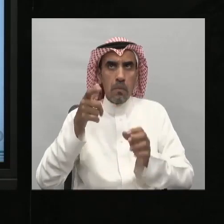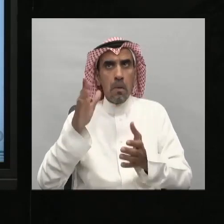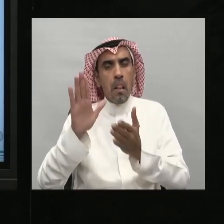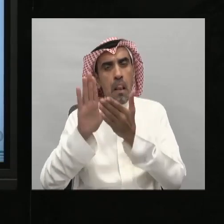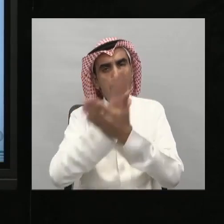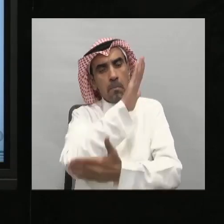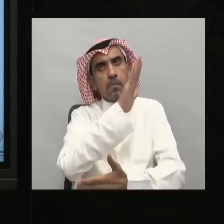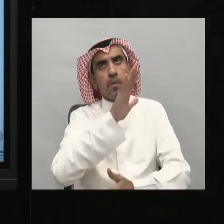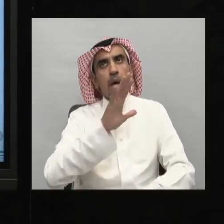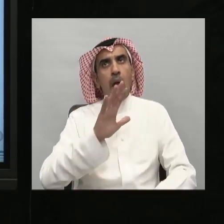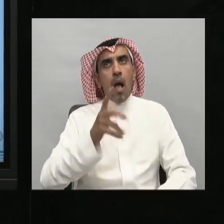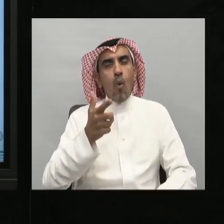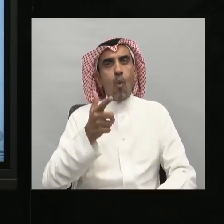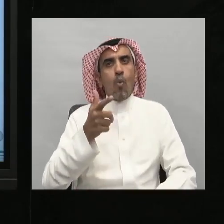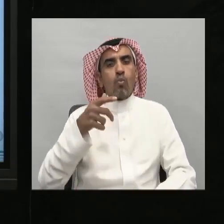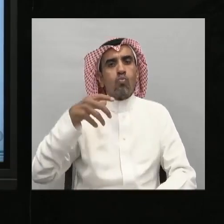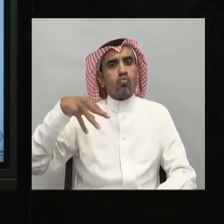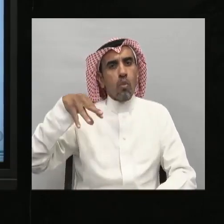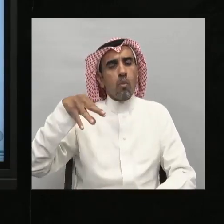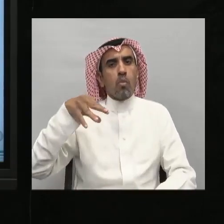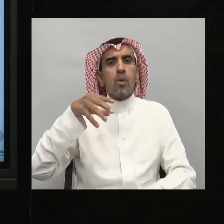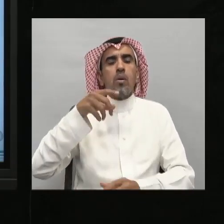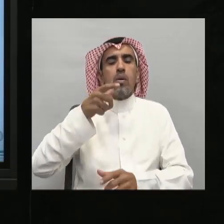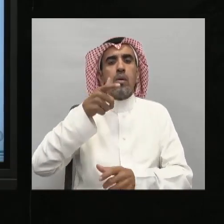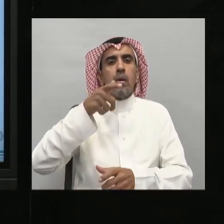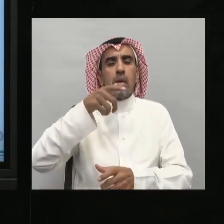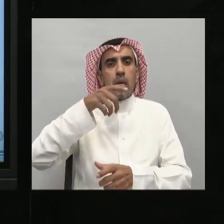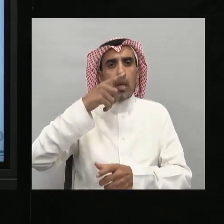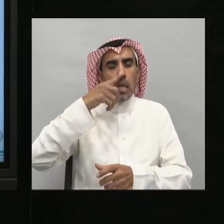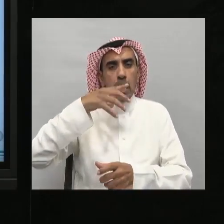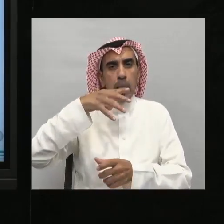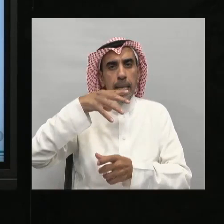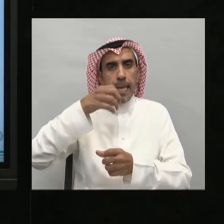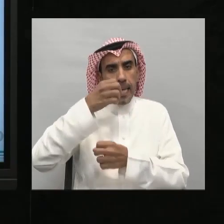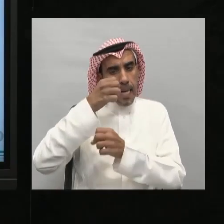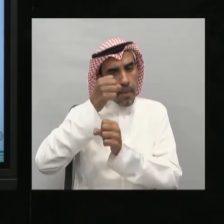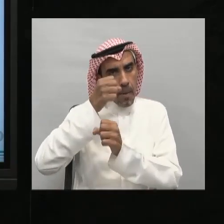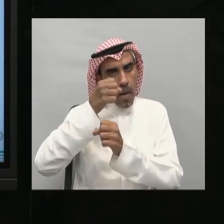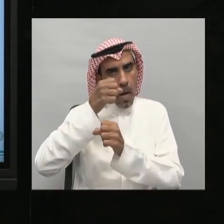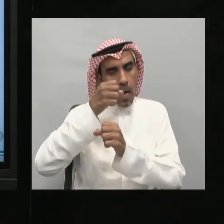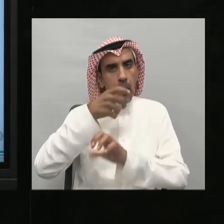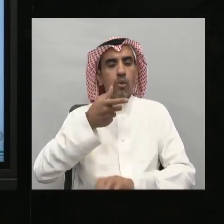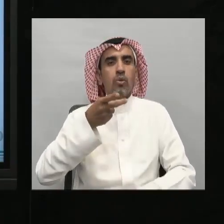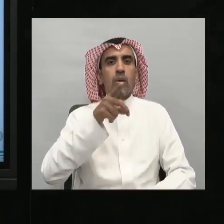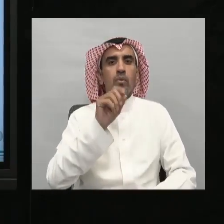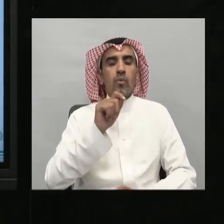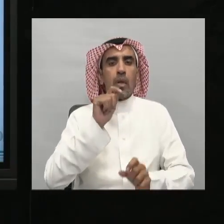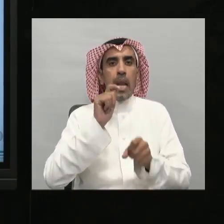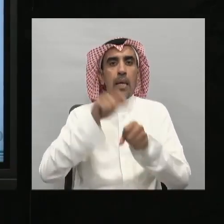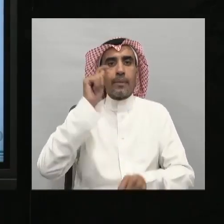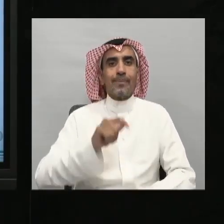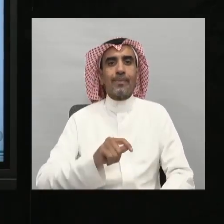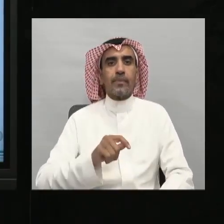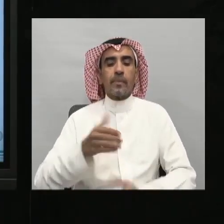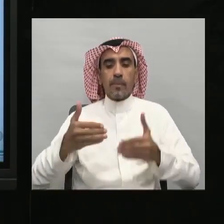عن طريق ماذا؟ منبه كيميائي أو وسط كيميائي توجد به هذه اللاسعات.